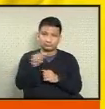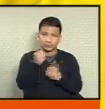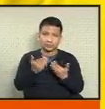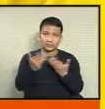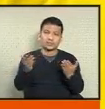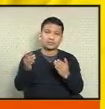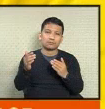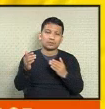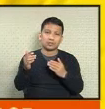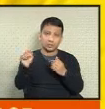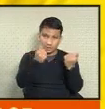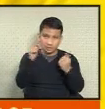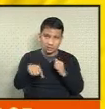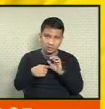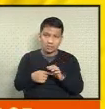quarantine